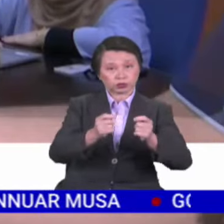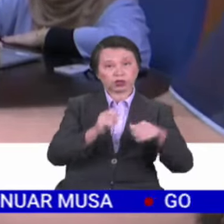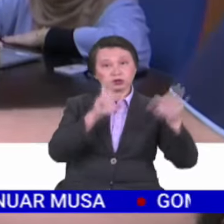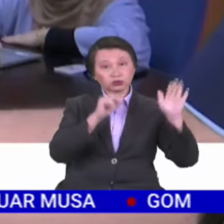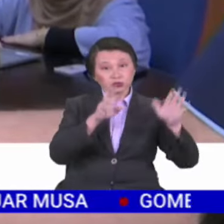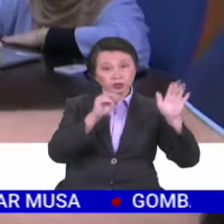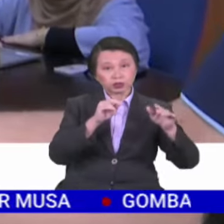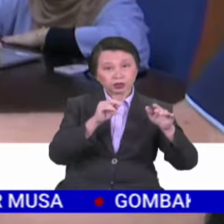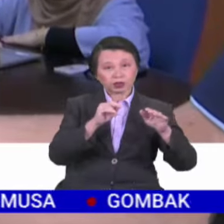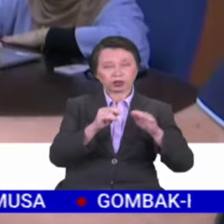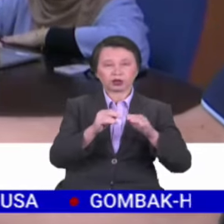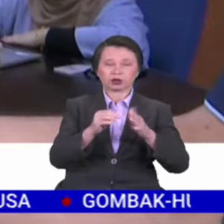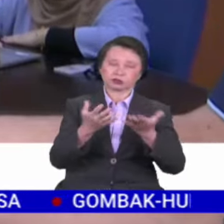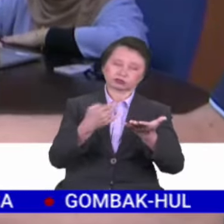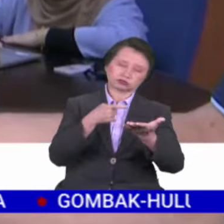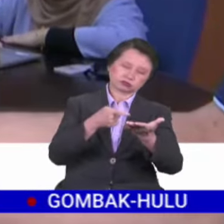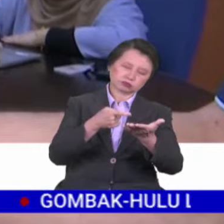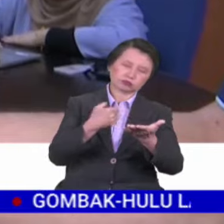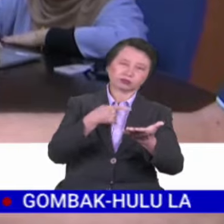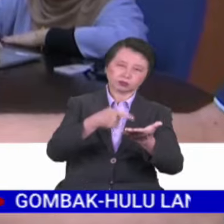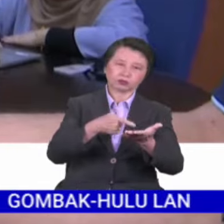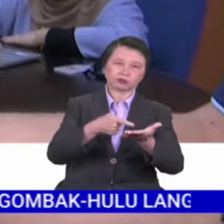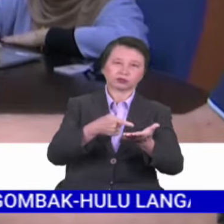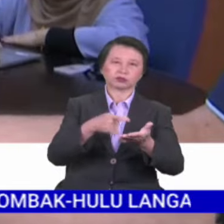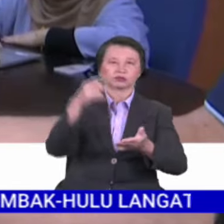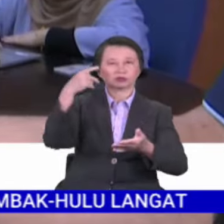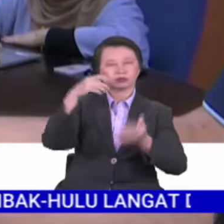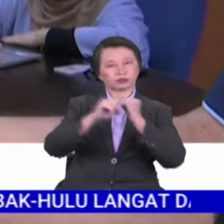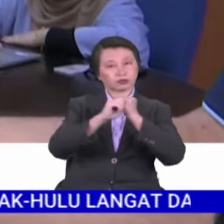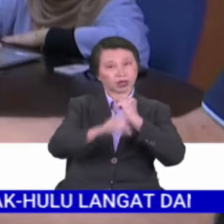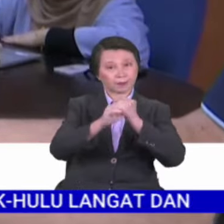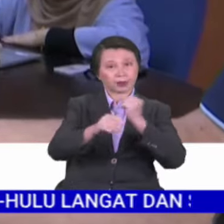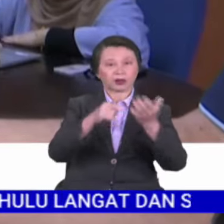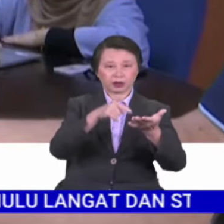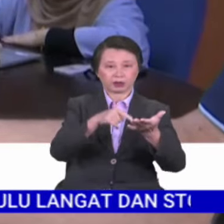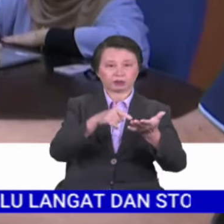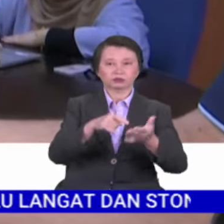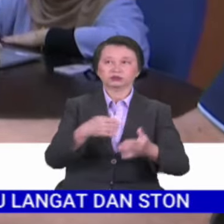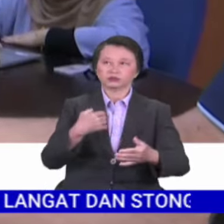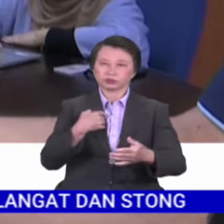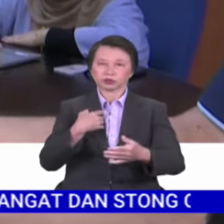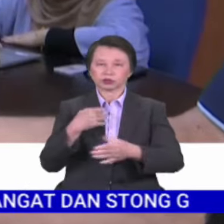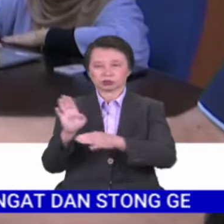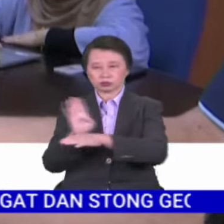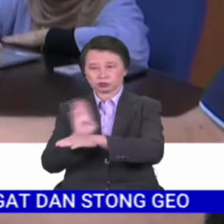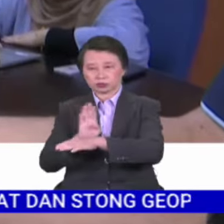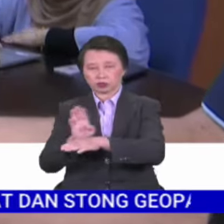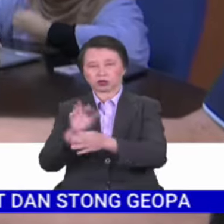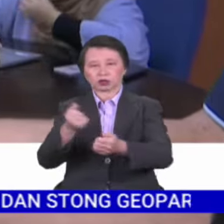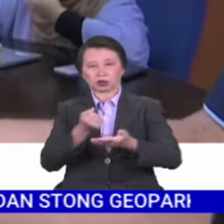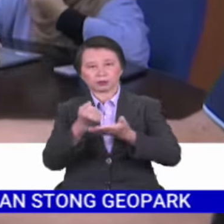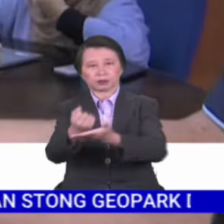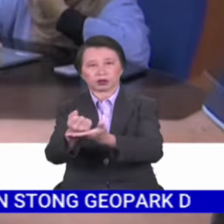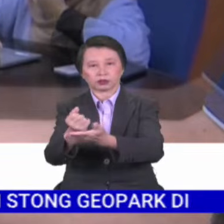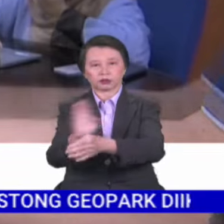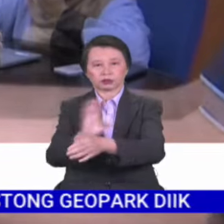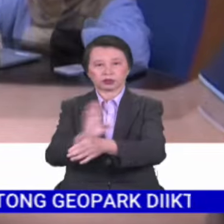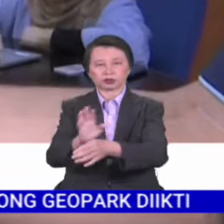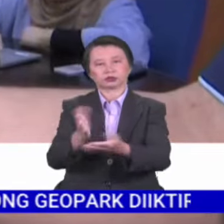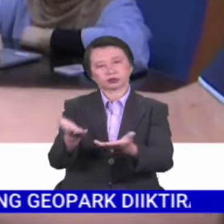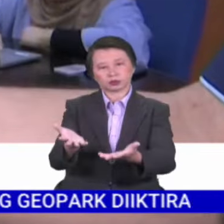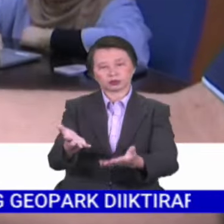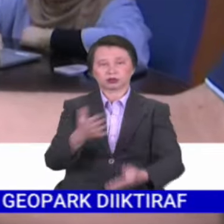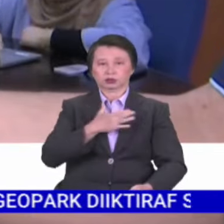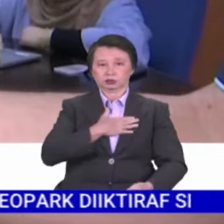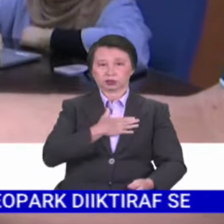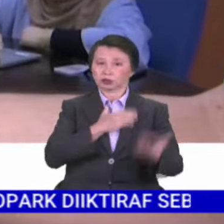juga, macam dia pun macam nak buat pembaharuan lah kat tempat tu. Ada dari segi macam peniaga-peniaga tu nak bantu peniaga-peniaga macam tu.